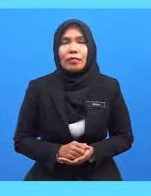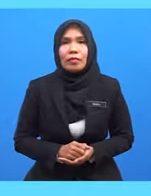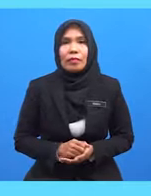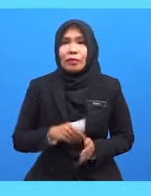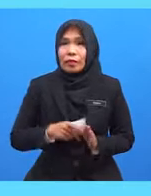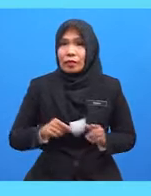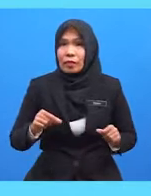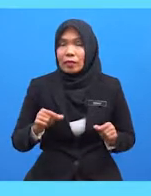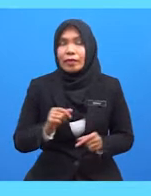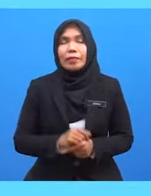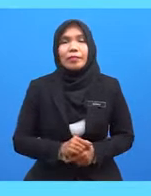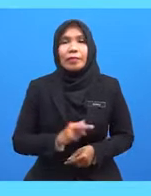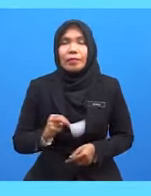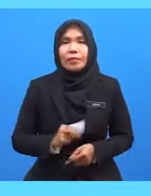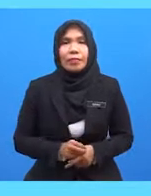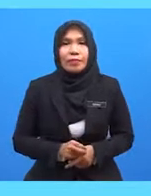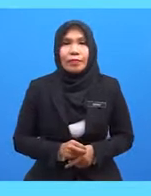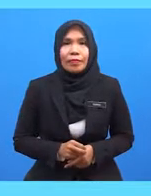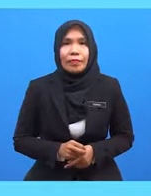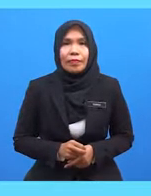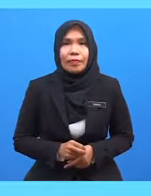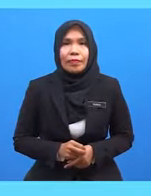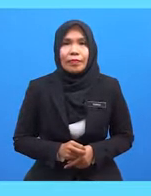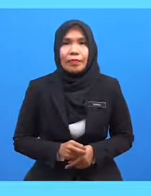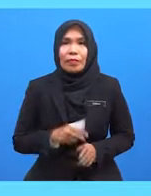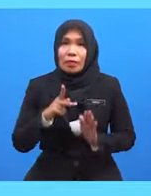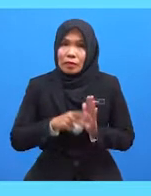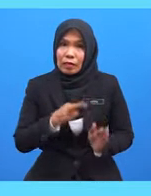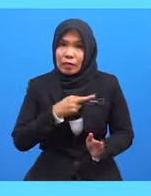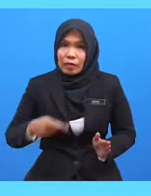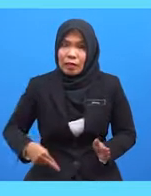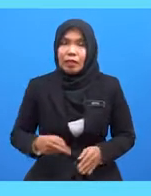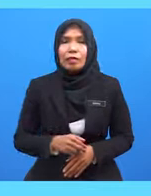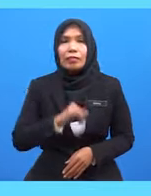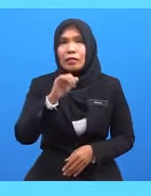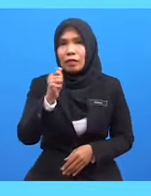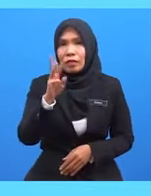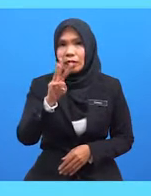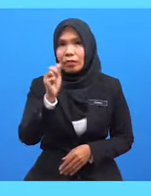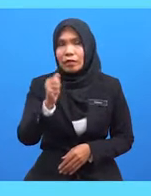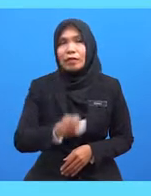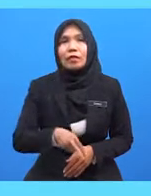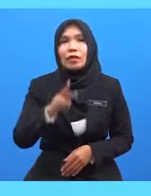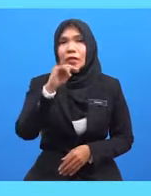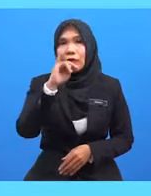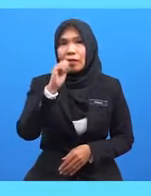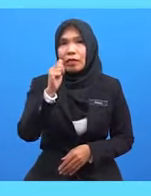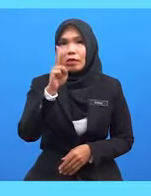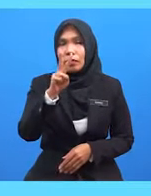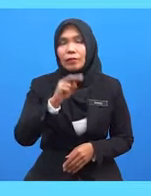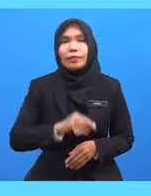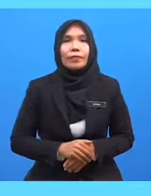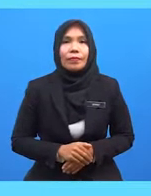Melayu di seluruh Nusantara. Kerajaan Johor Riau menjadi mercu sinaran dunia bahasa